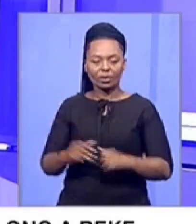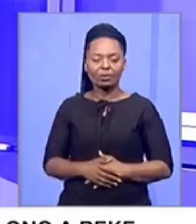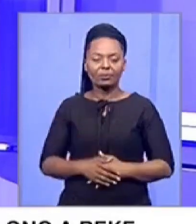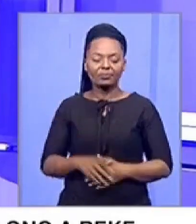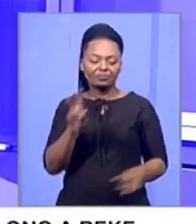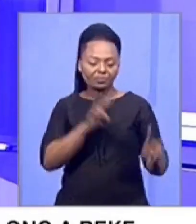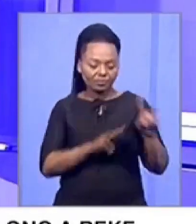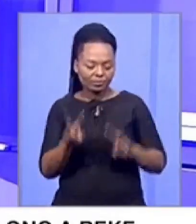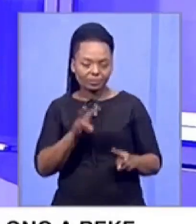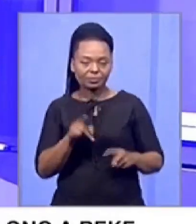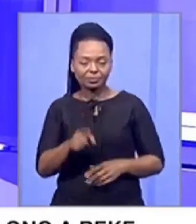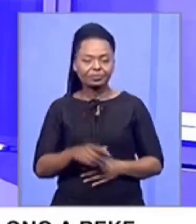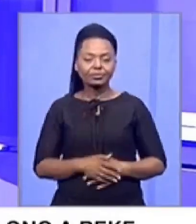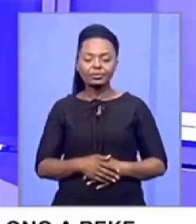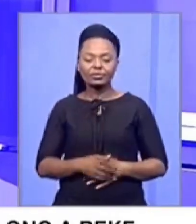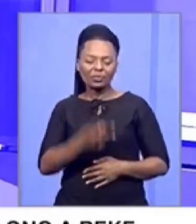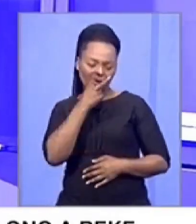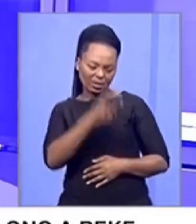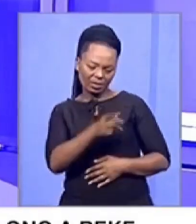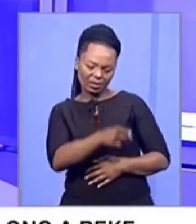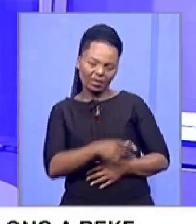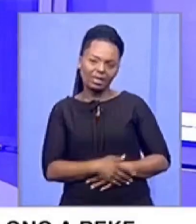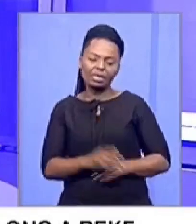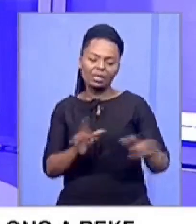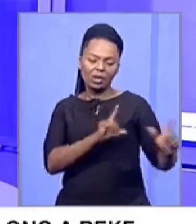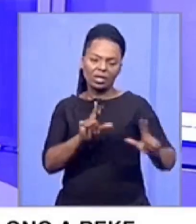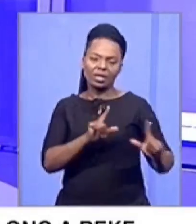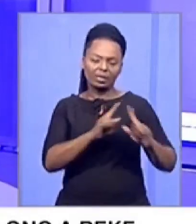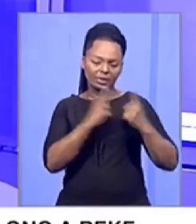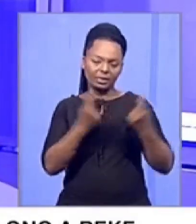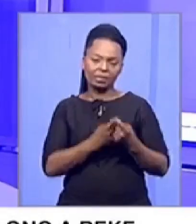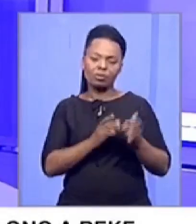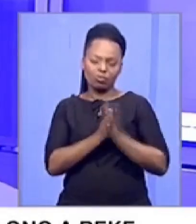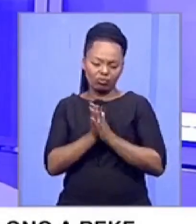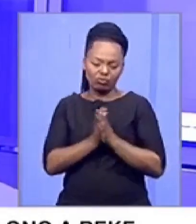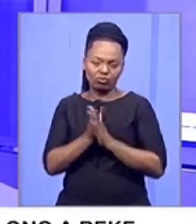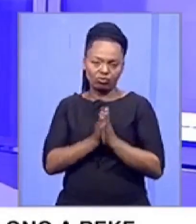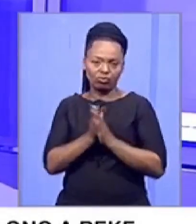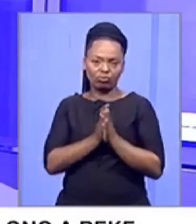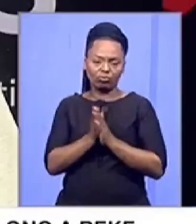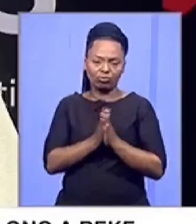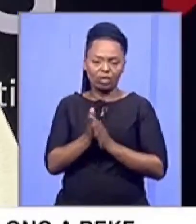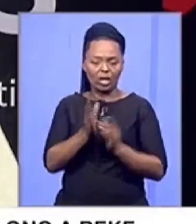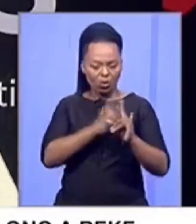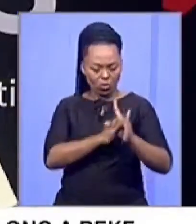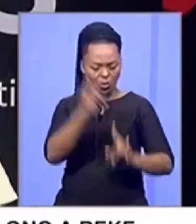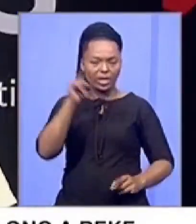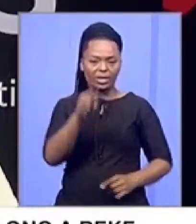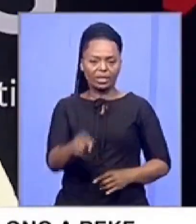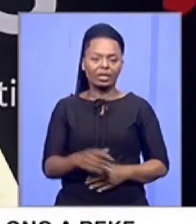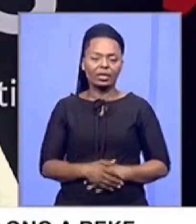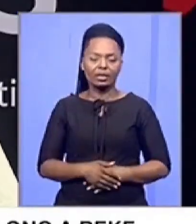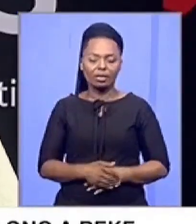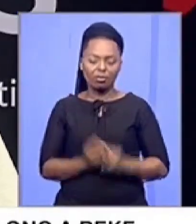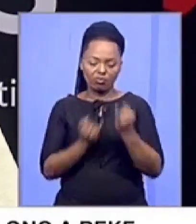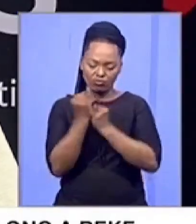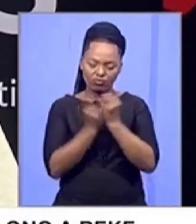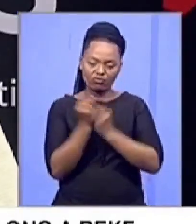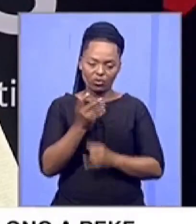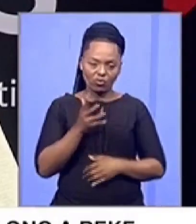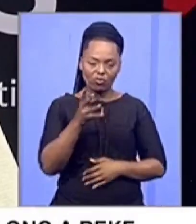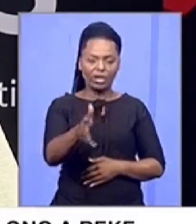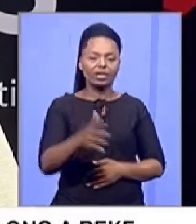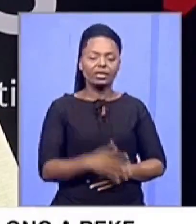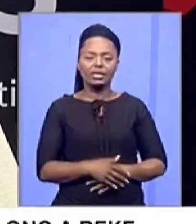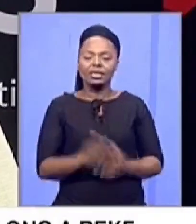Khompela wa bona hore ka nete sehlopha sena sa sana sehlopha se ikemiseditseng hore se kgone ho hlola ditlhodisanong tse